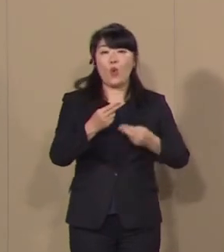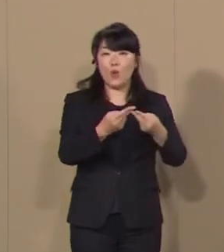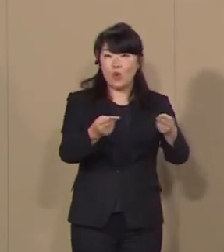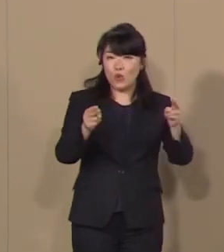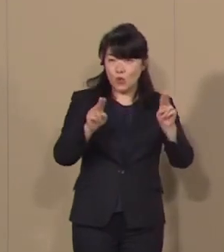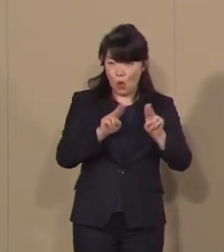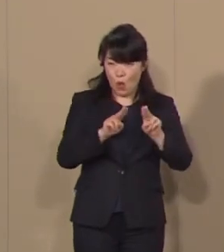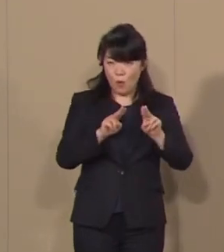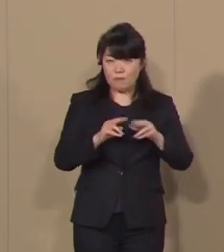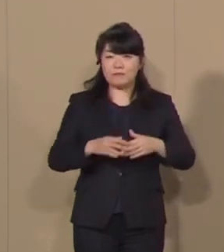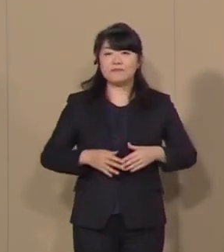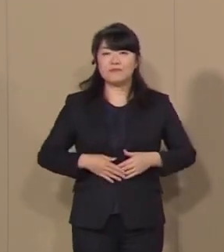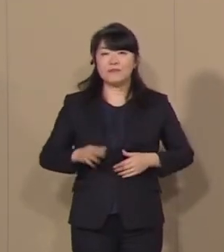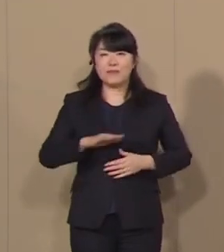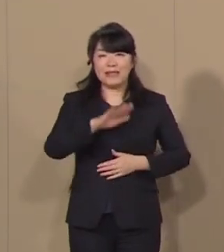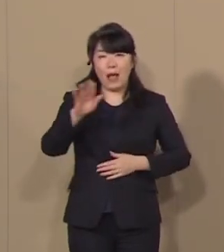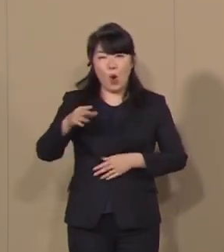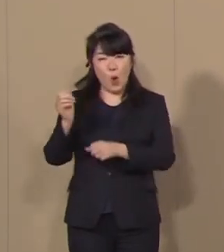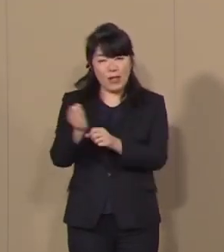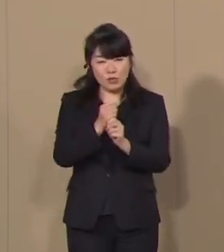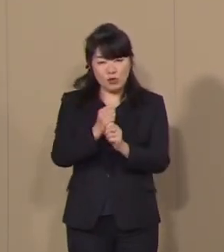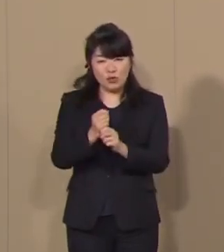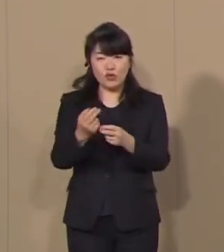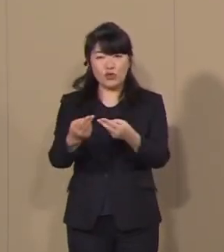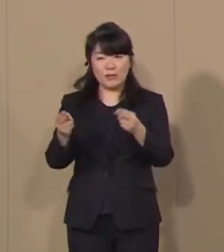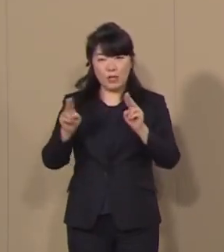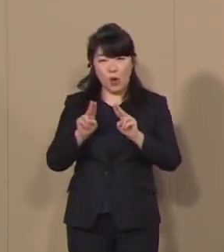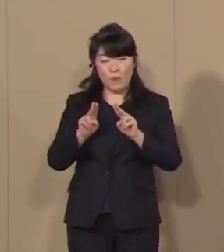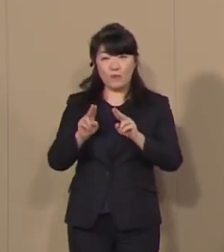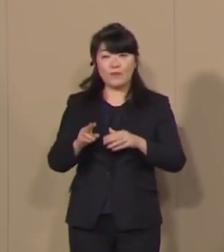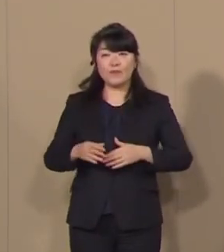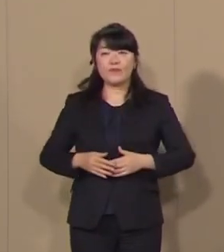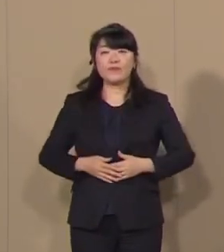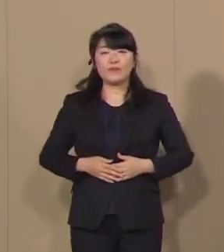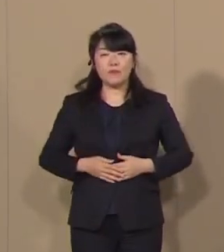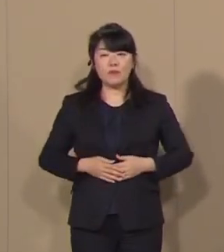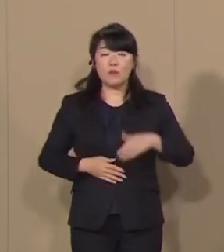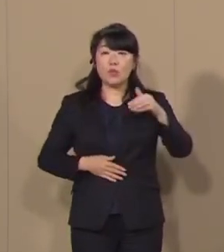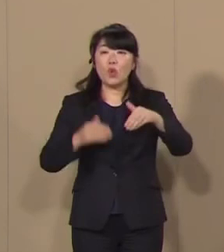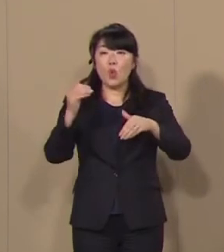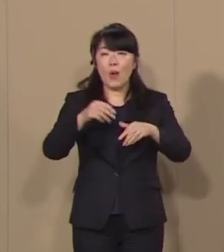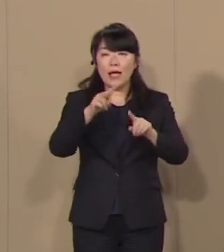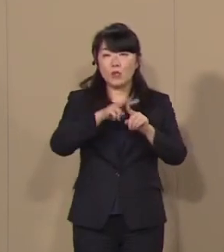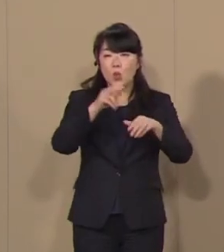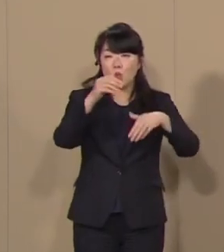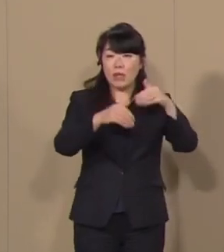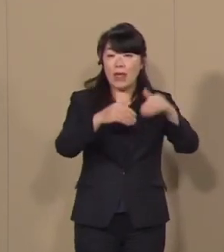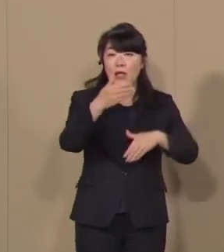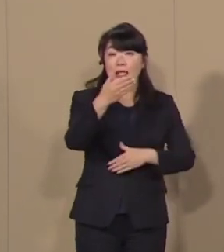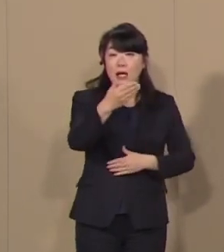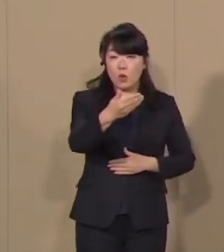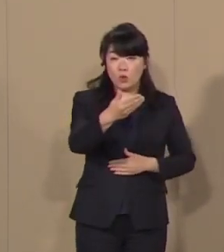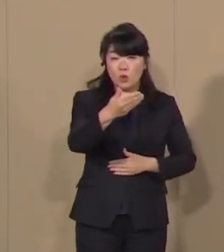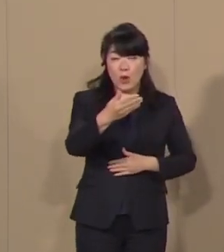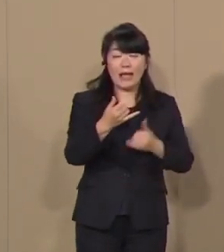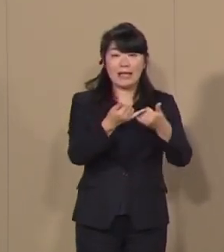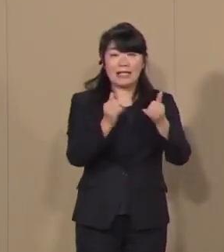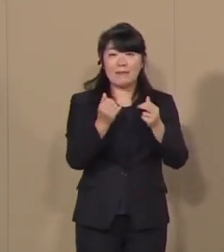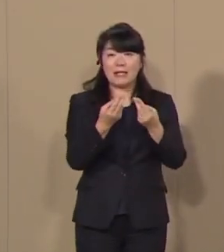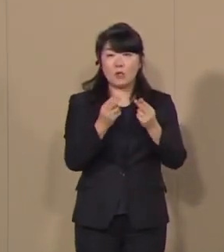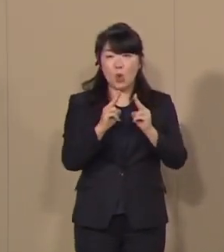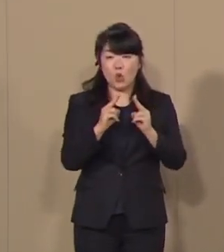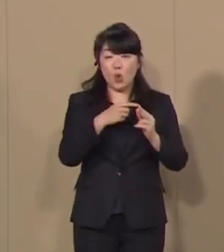生徒社民党みんなを応援する社民党投票は小選挙区は